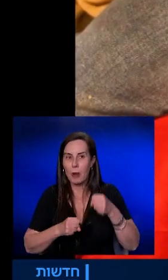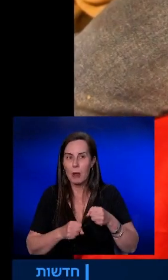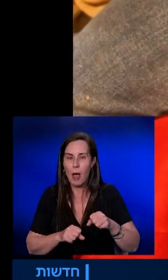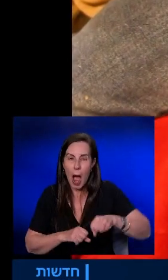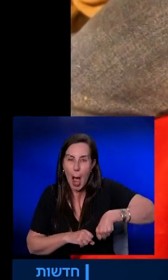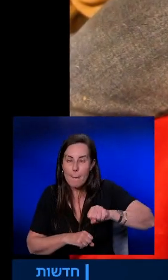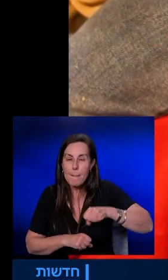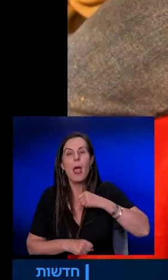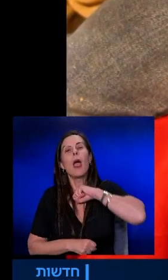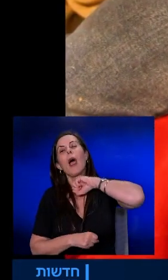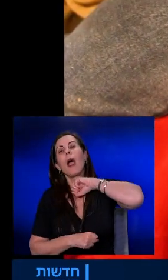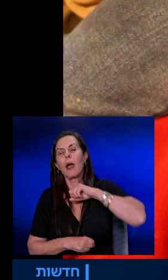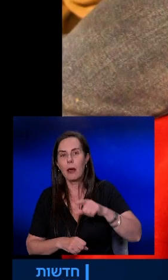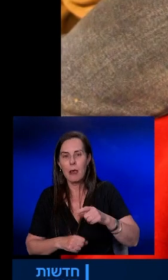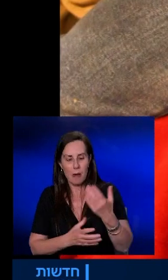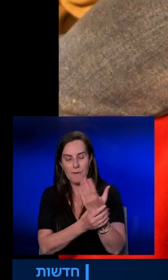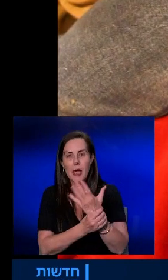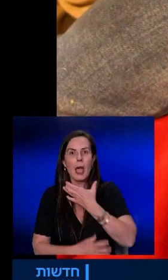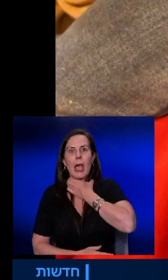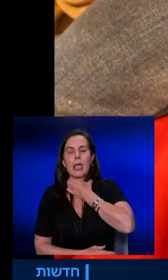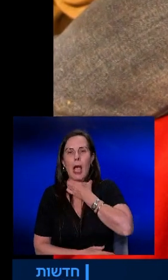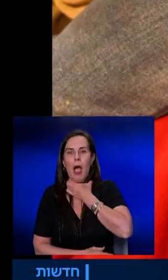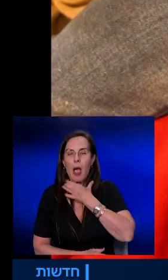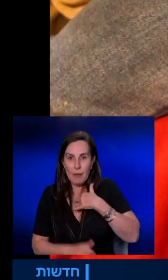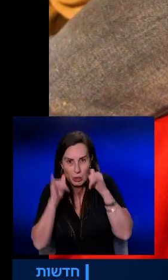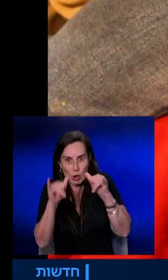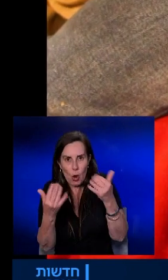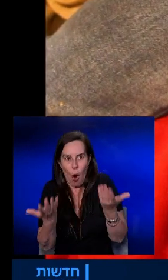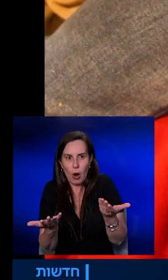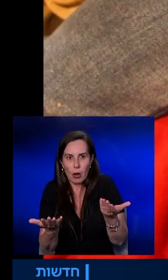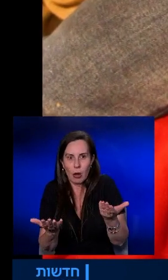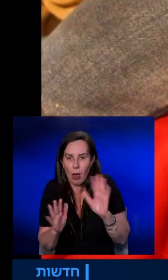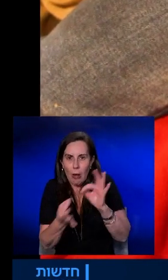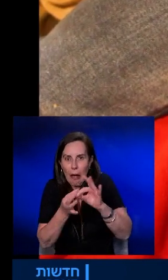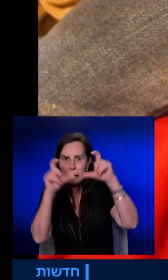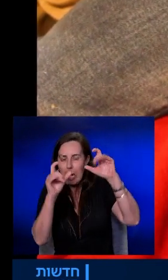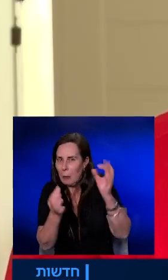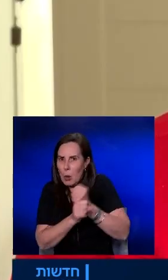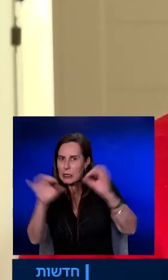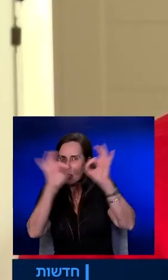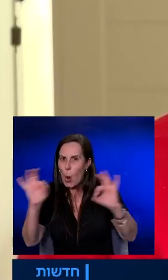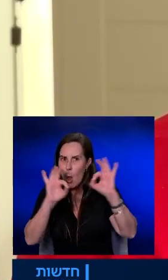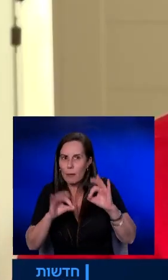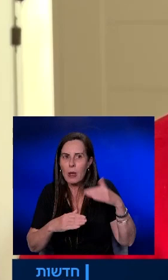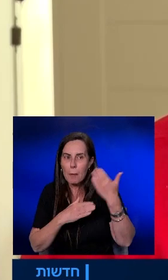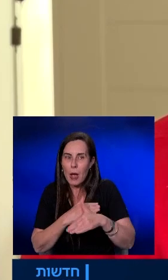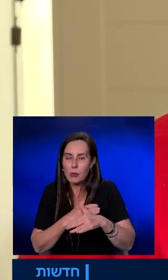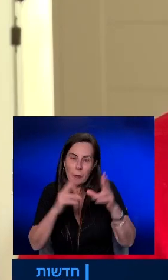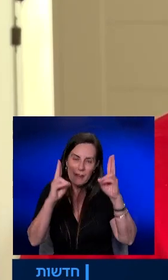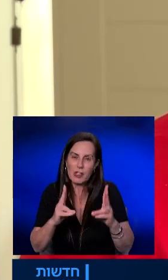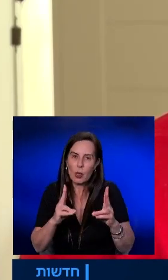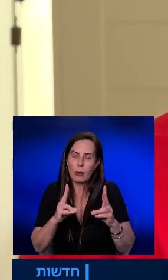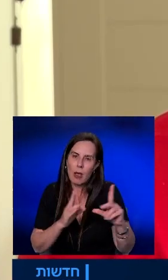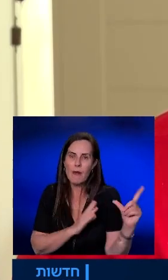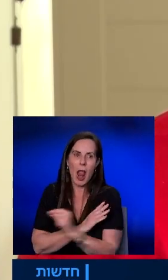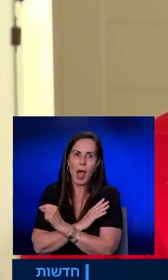על החזה שלי ויד שחנקה אותי, ואני צועק, רק צילמתי, לא עשיתי כלום, רק צילמתי. בסוף הם הפסיקו והלכתי